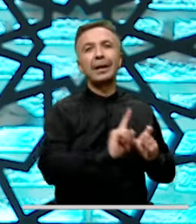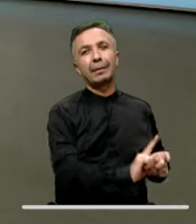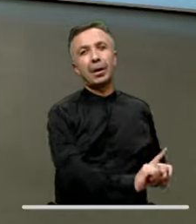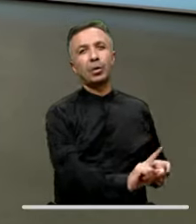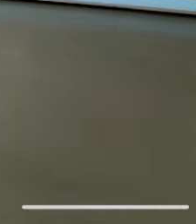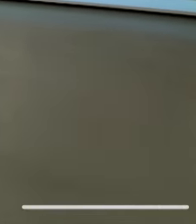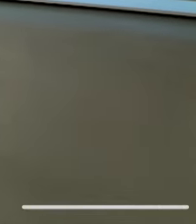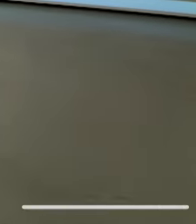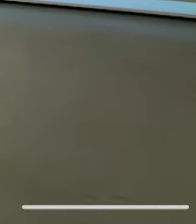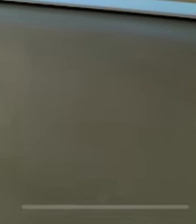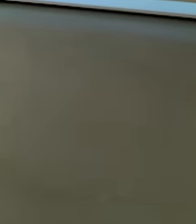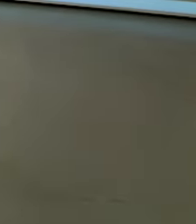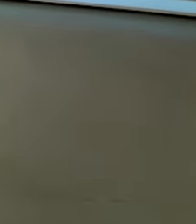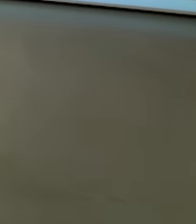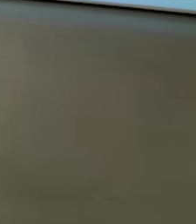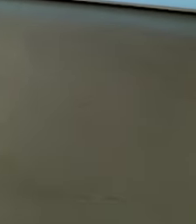olun.